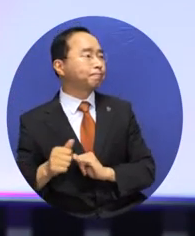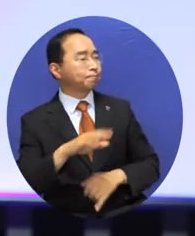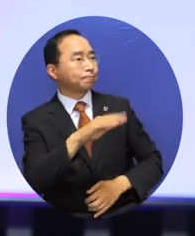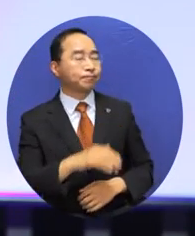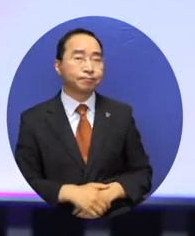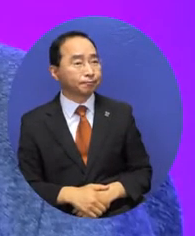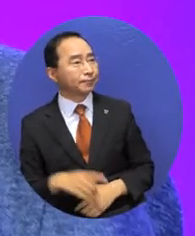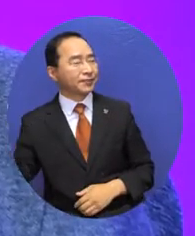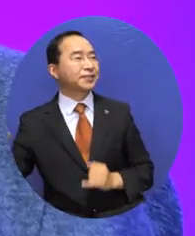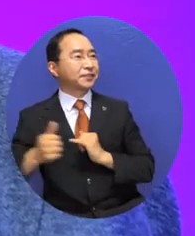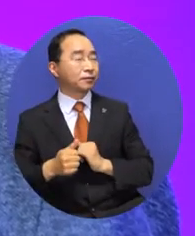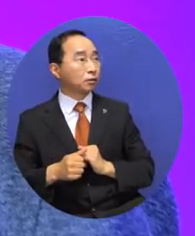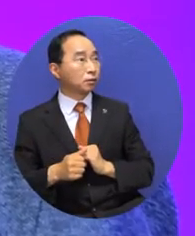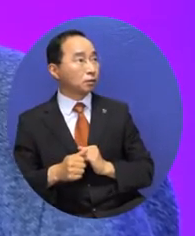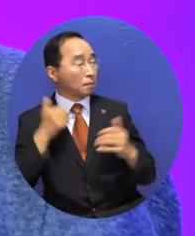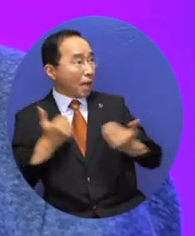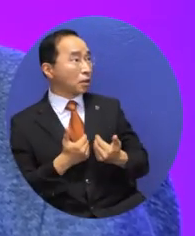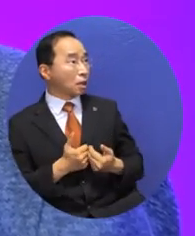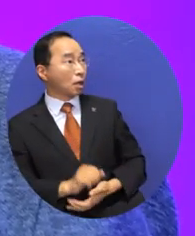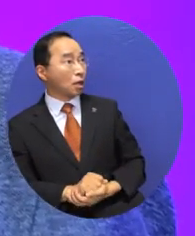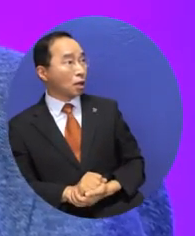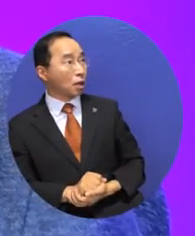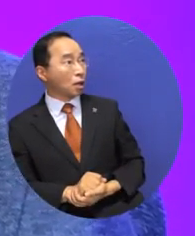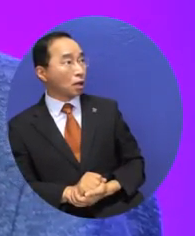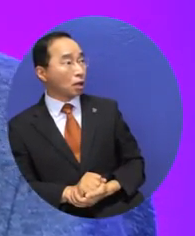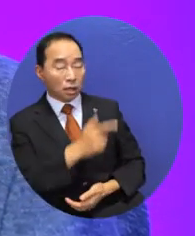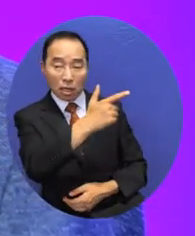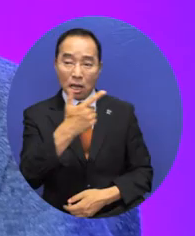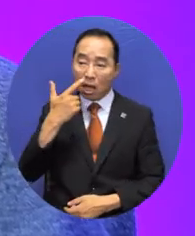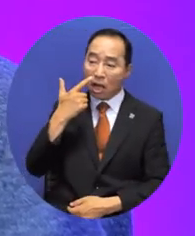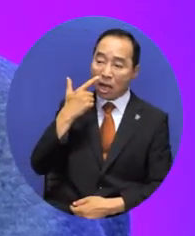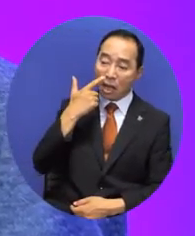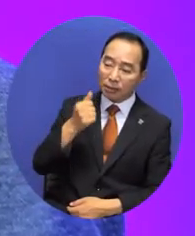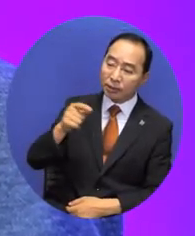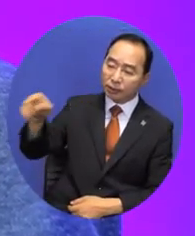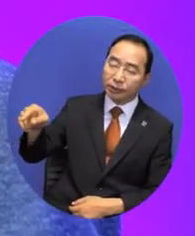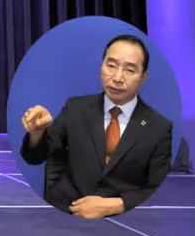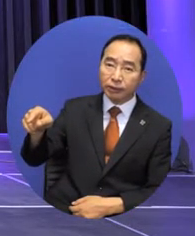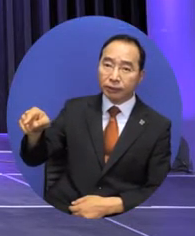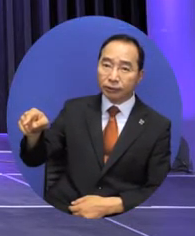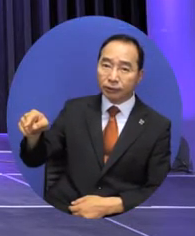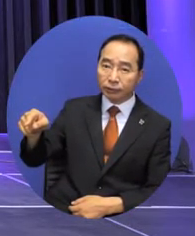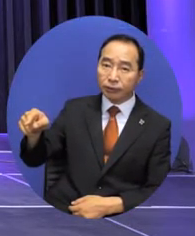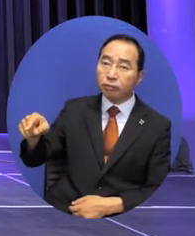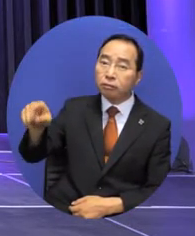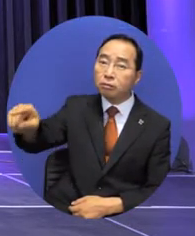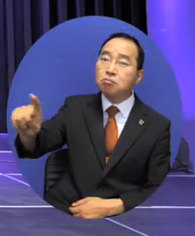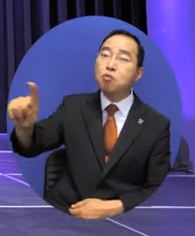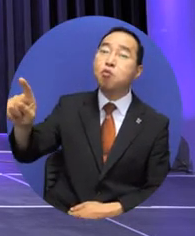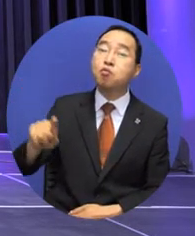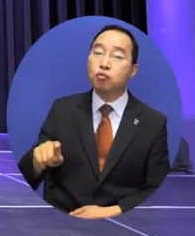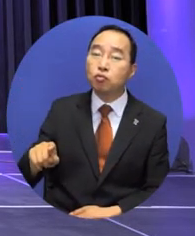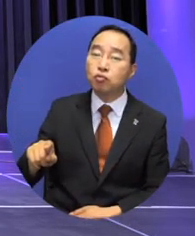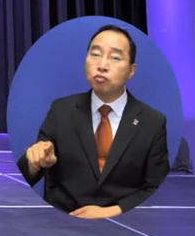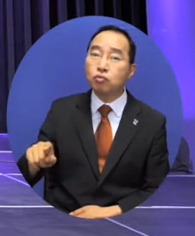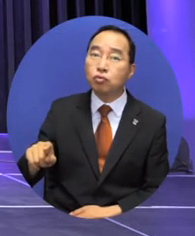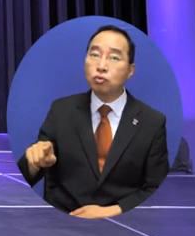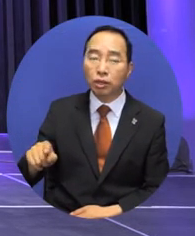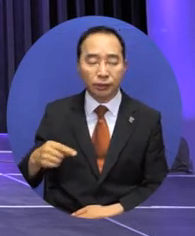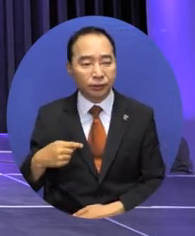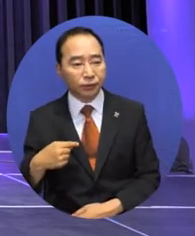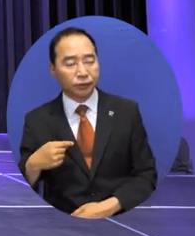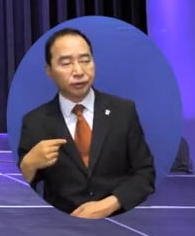반대하느냐. 그리고 그 아버지는 그 흑인 의사와 대화를 시도합니다. 너 뭐하는 일 하냐? 저